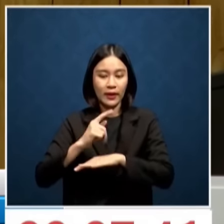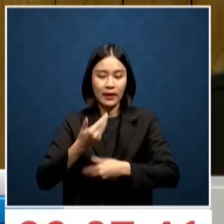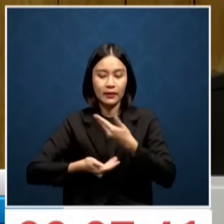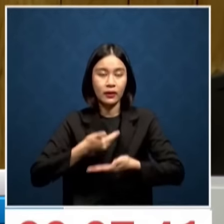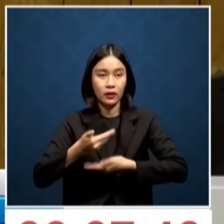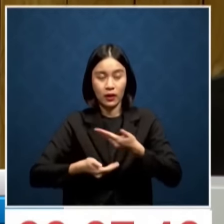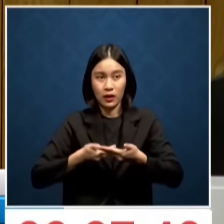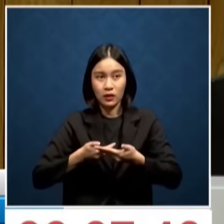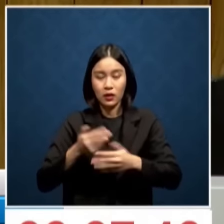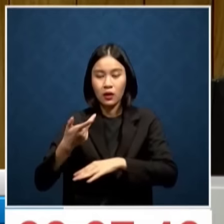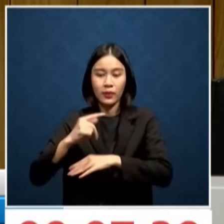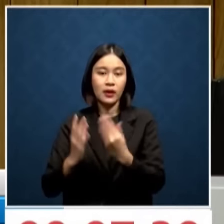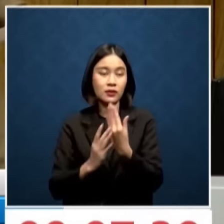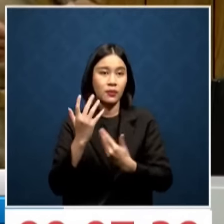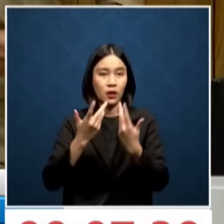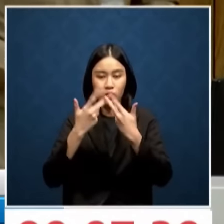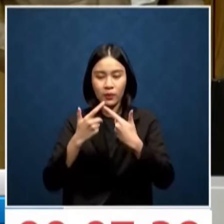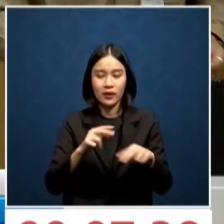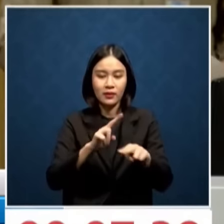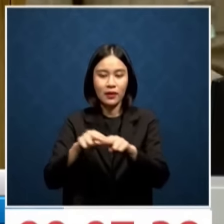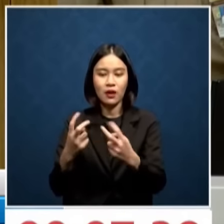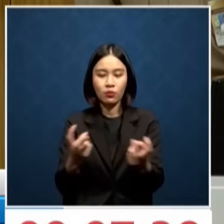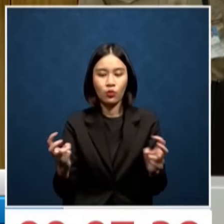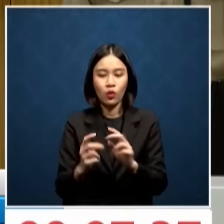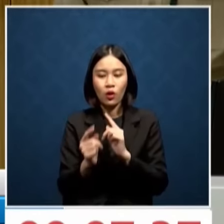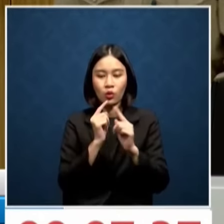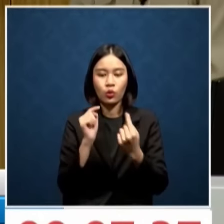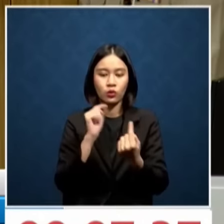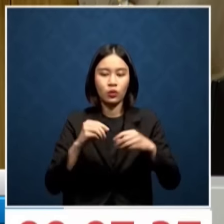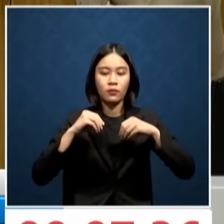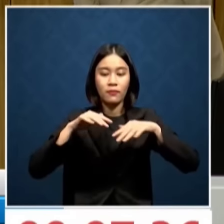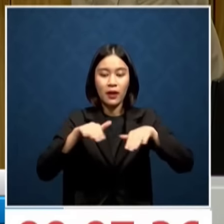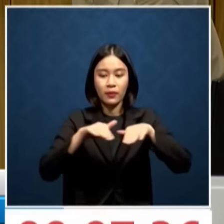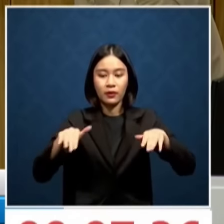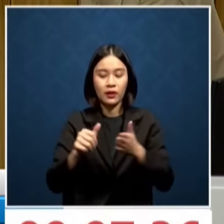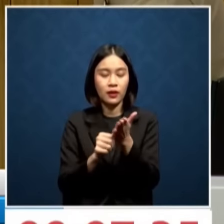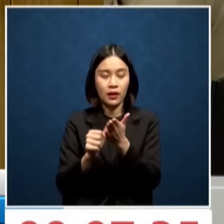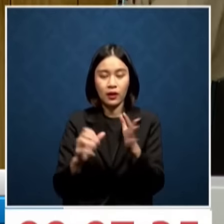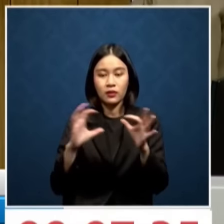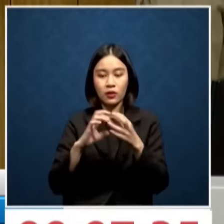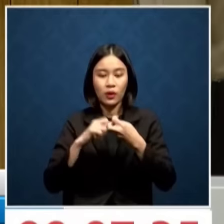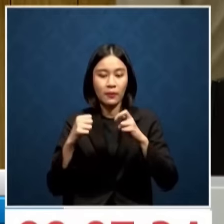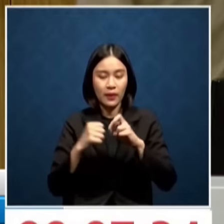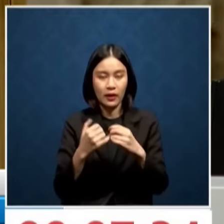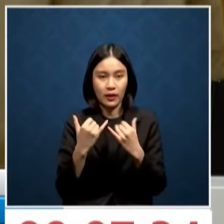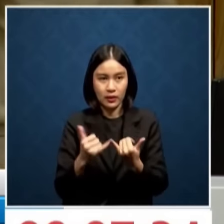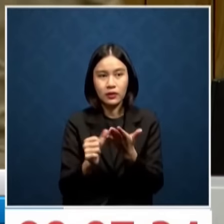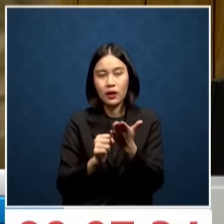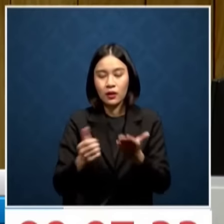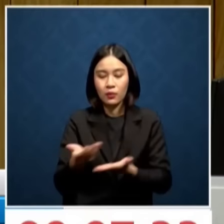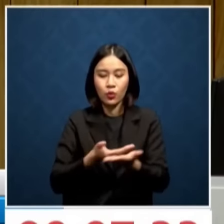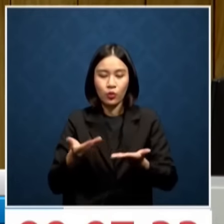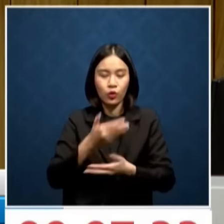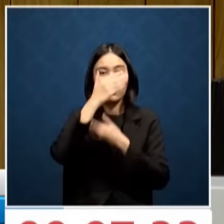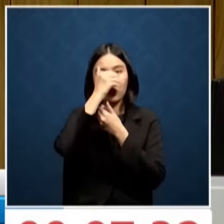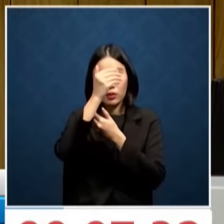าทั้งประธานสภาอุตสาหกรรมมานั่งคุยเพื่อออกมาตรการเพื่อจะให้แก้ไขเรื่องของปัญหาที่เกิดขึ้นนี้ไม่ได้นิ่งนอน